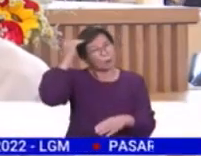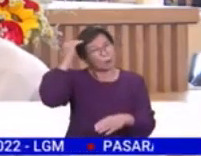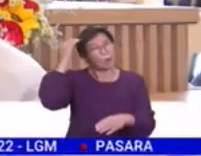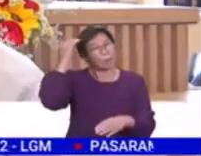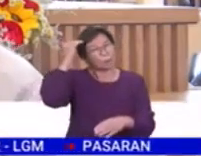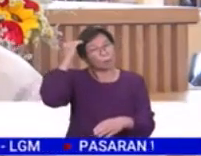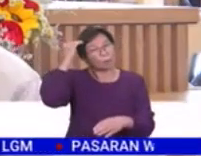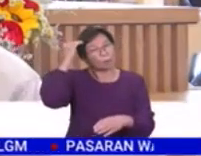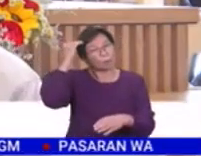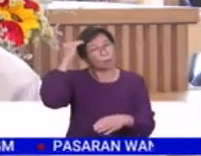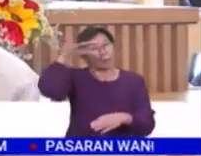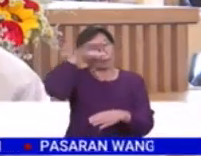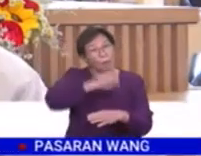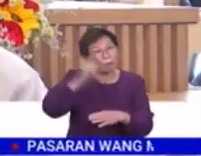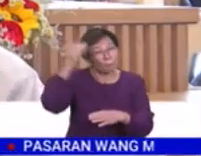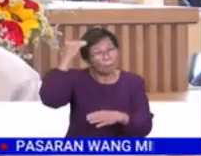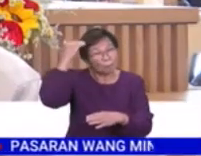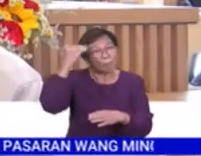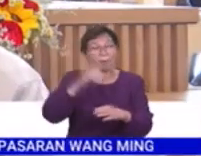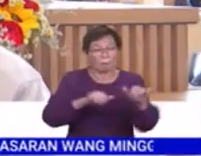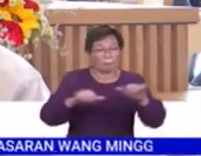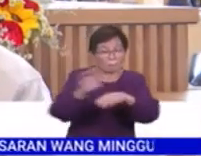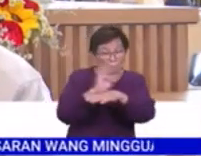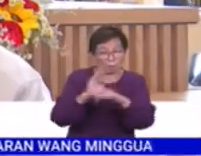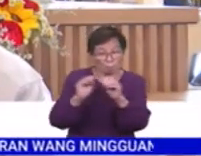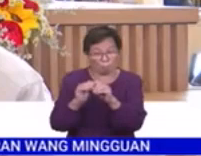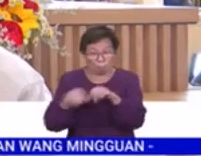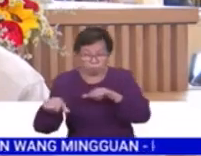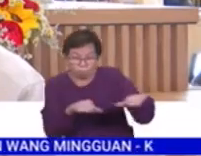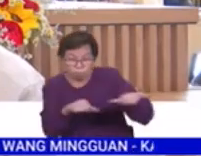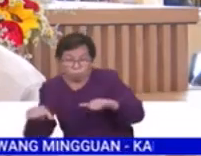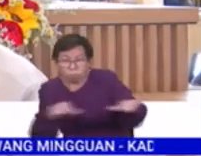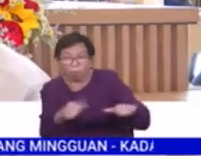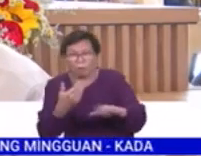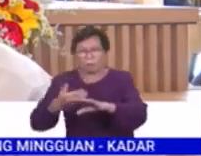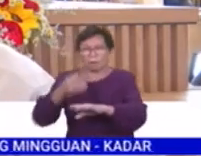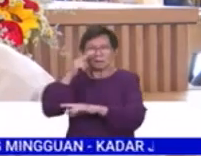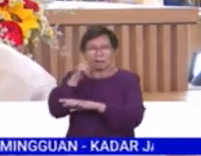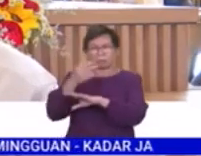menjadi lebih rancak. Kalau kita lihat sebelum ini,